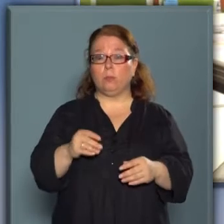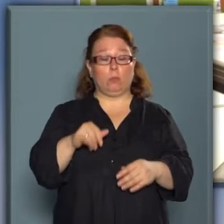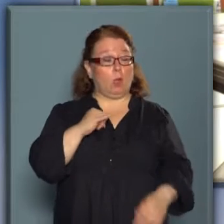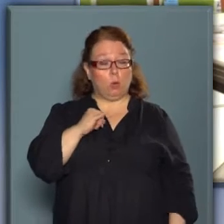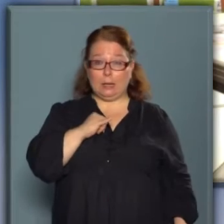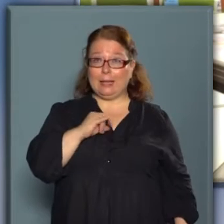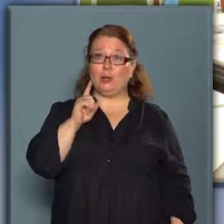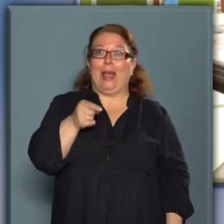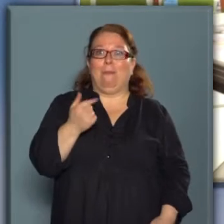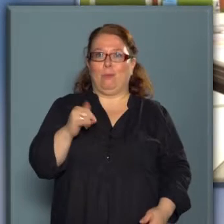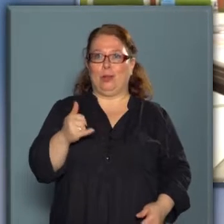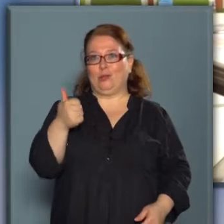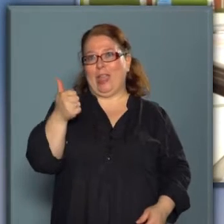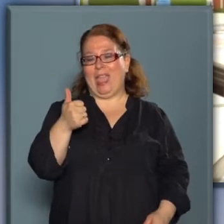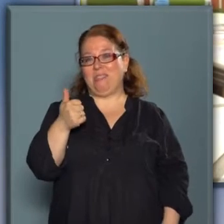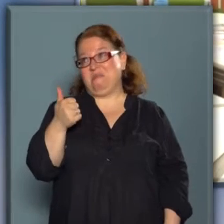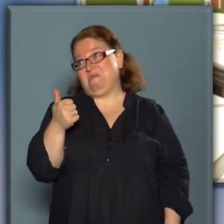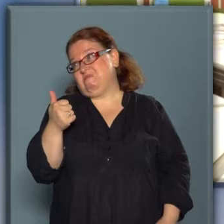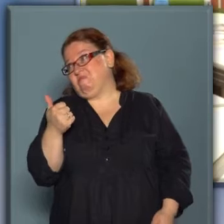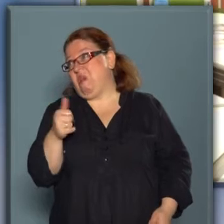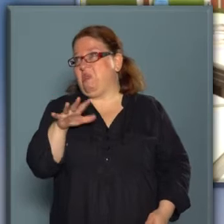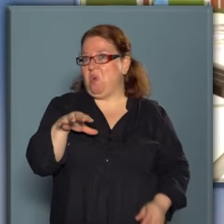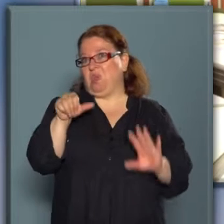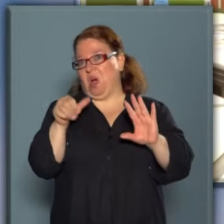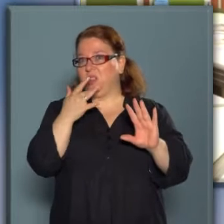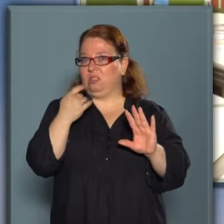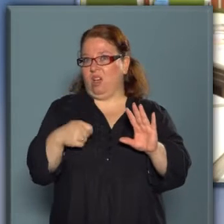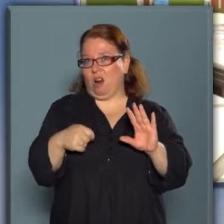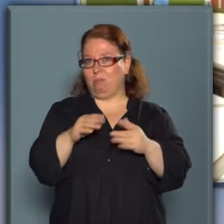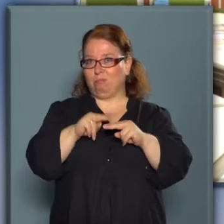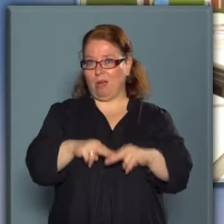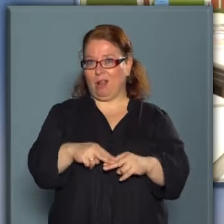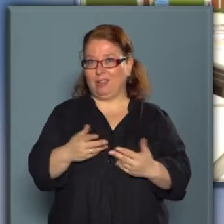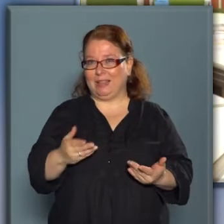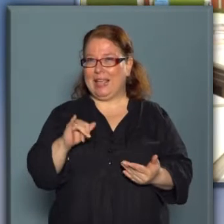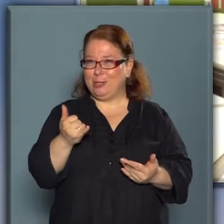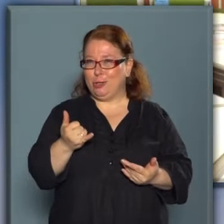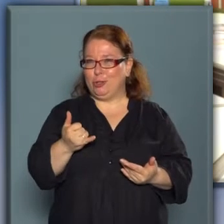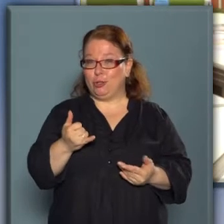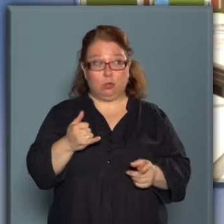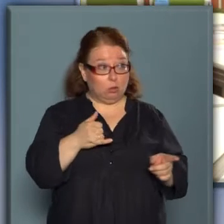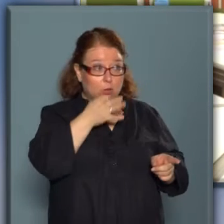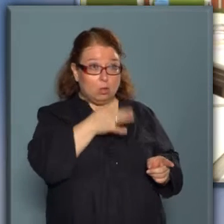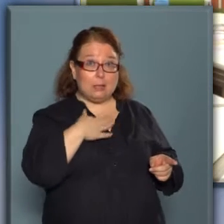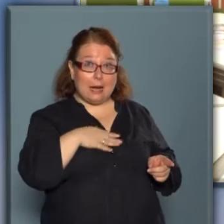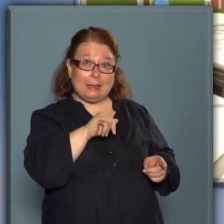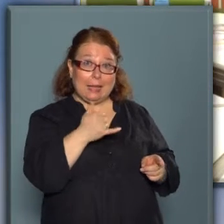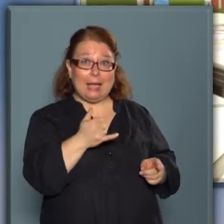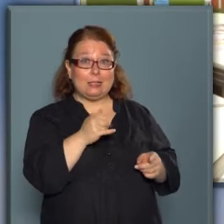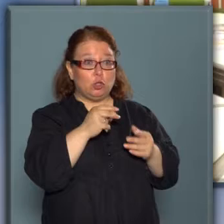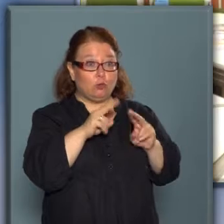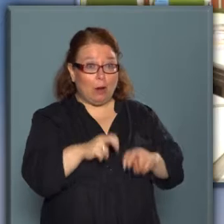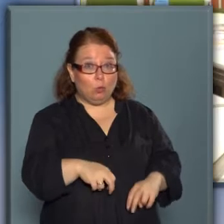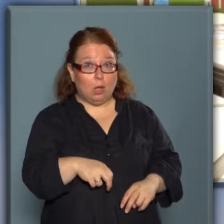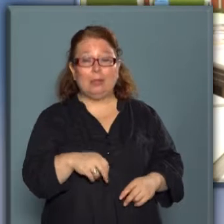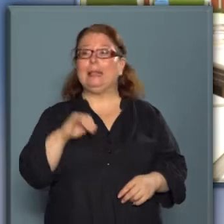nagyon érdekes, de ebből is már csak egy 5-6 darabunk van. Tehát ez is... Tehát ebből olyan... is szeretnék